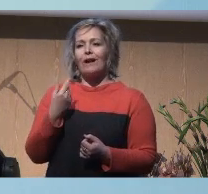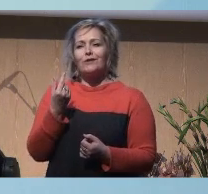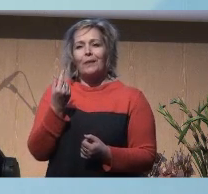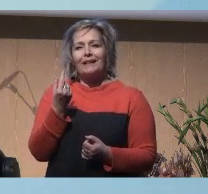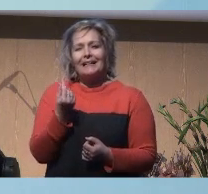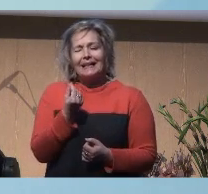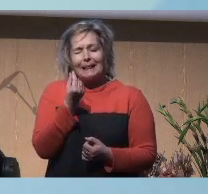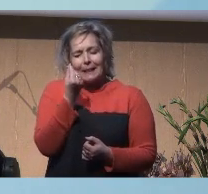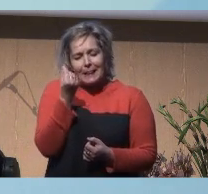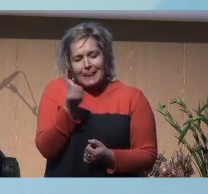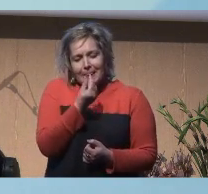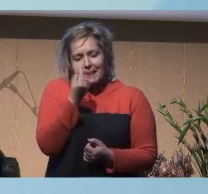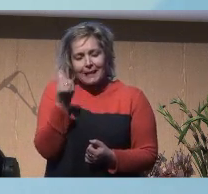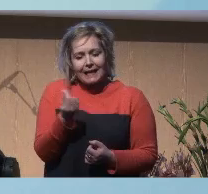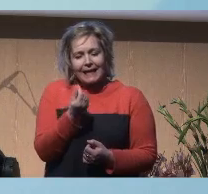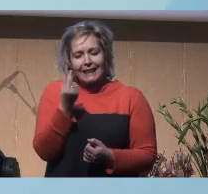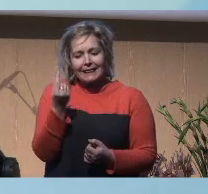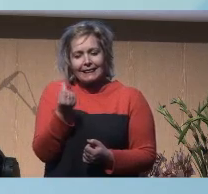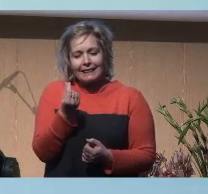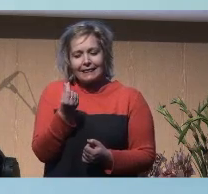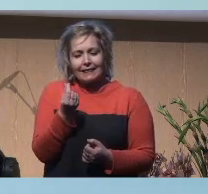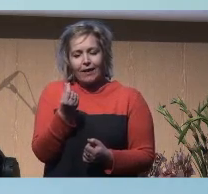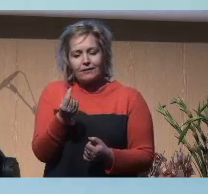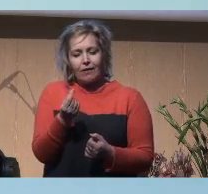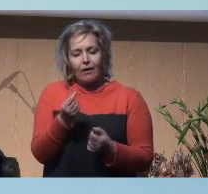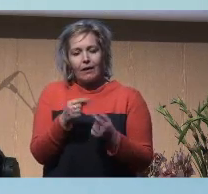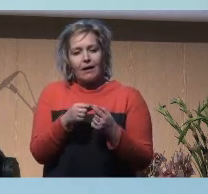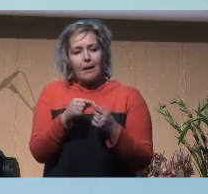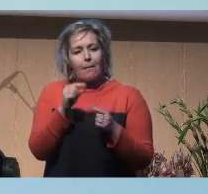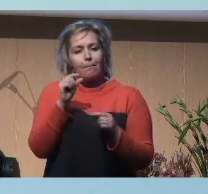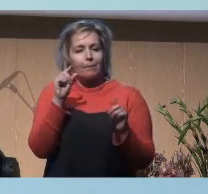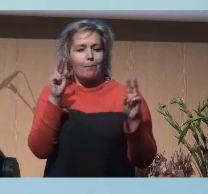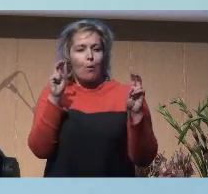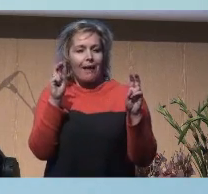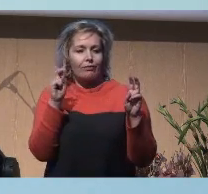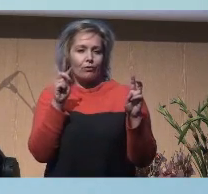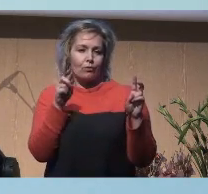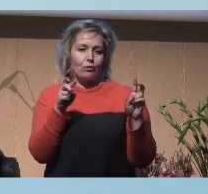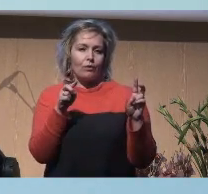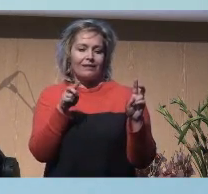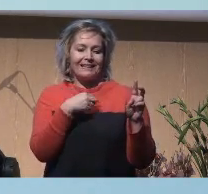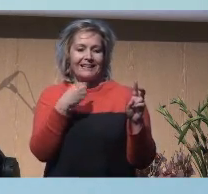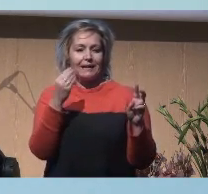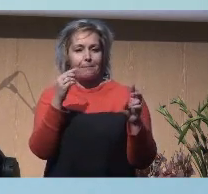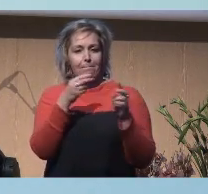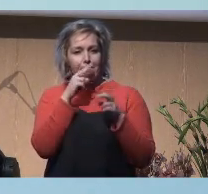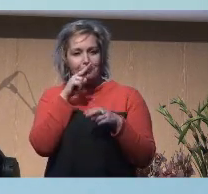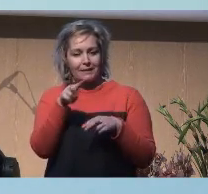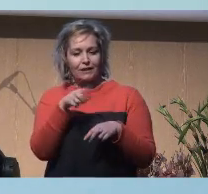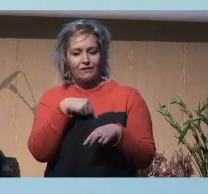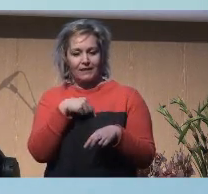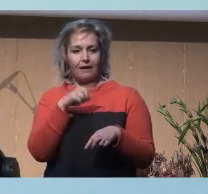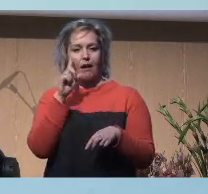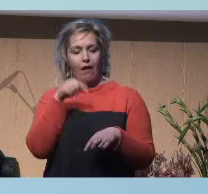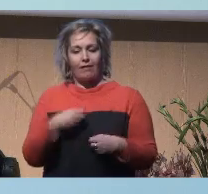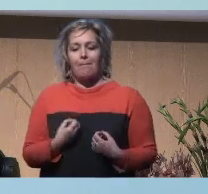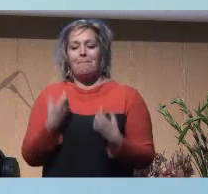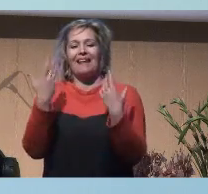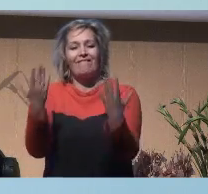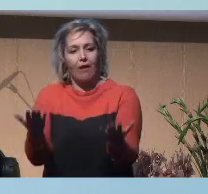liten, bitte liten, skal vi si, memento i forhold til også de perspektivene som vi med rette bringer